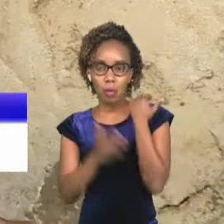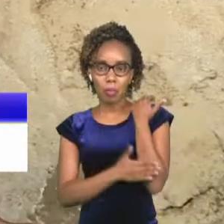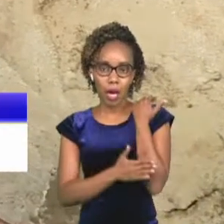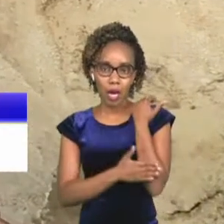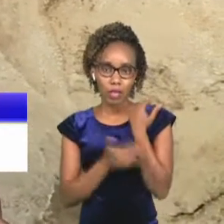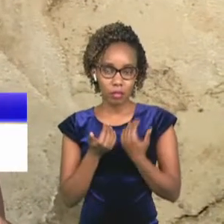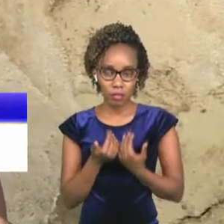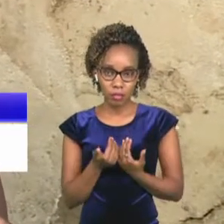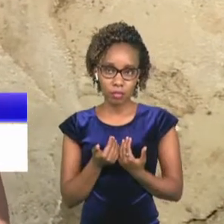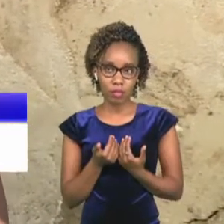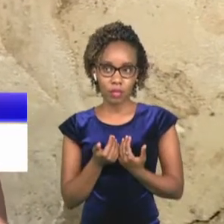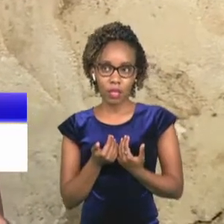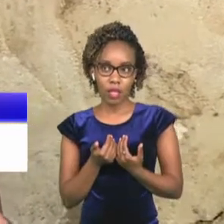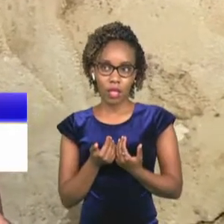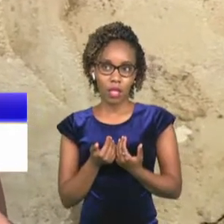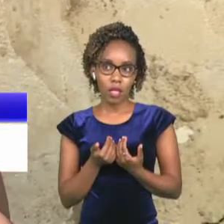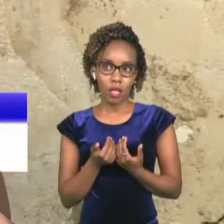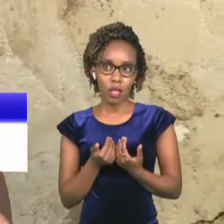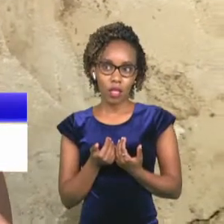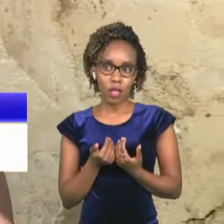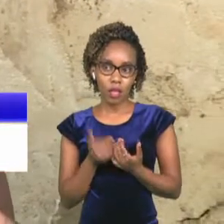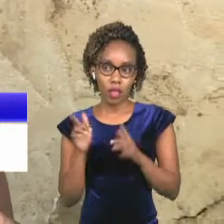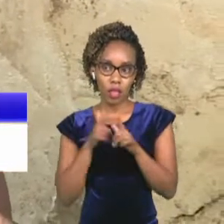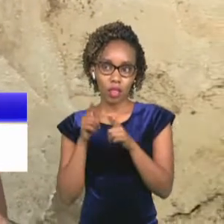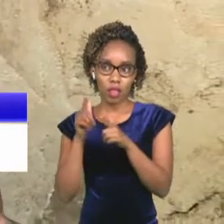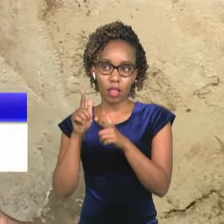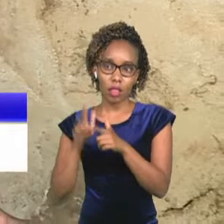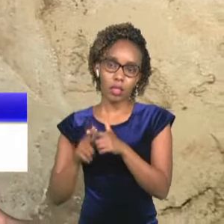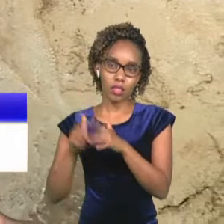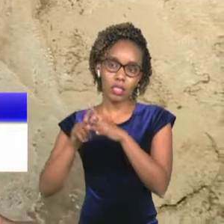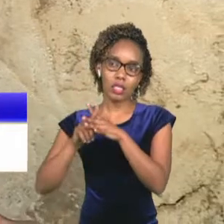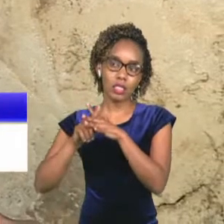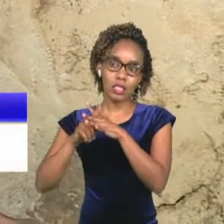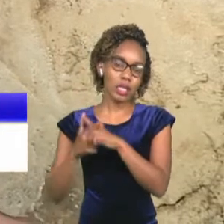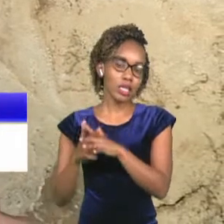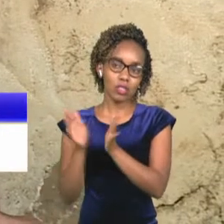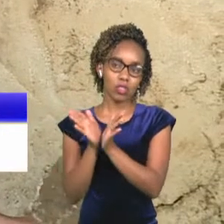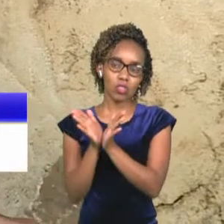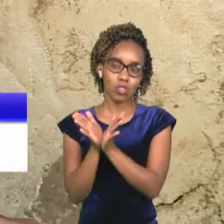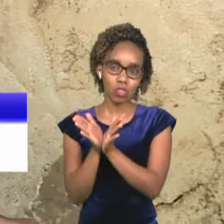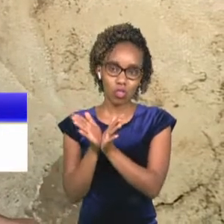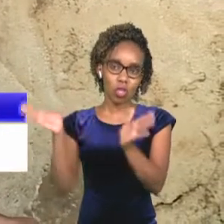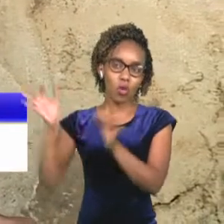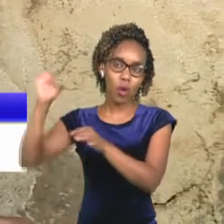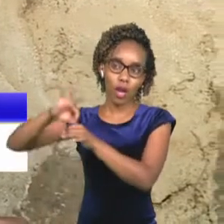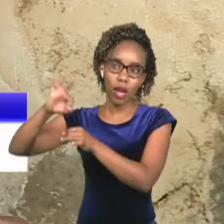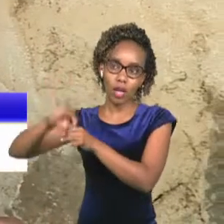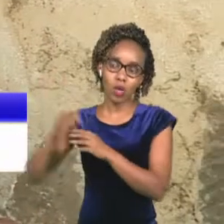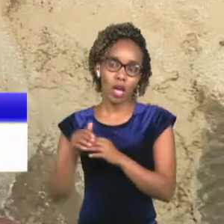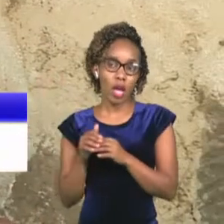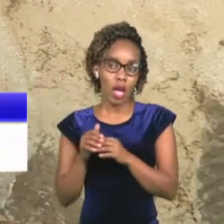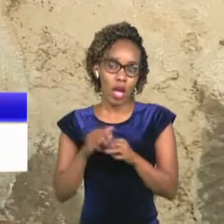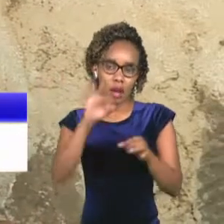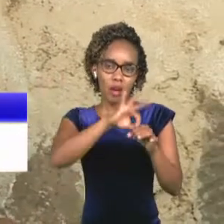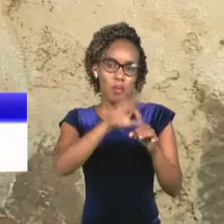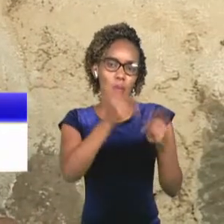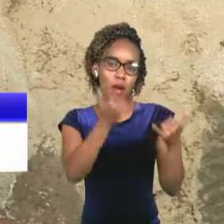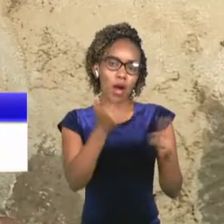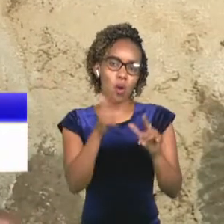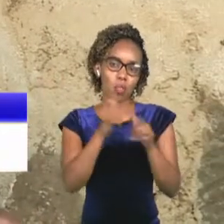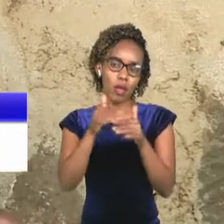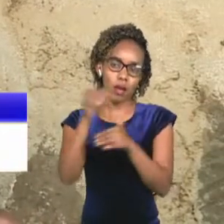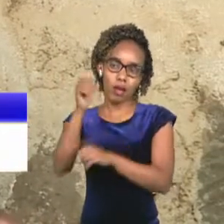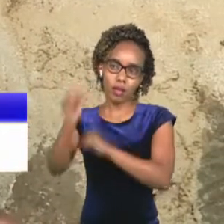Alafu ukiangalia tutabaki tuna mwaka mzima mmoja tu, alafu tunaingia kwa ile general election. Itakuwa haje tukienda kwa referendum sasa, then next year